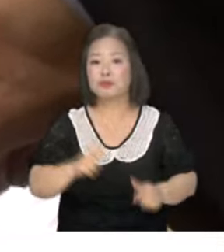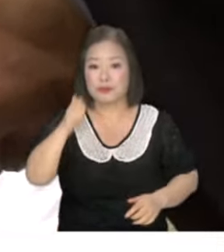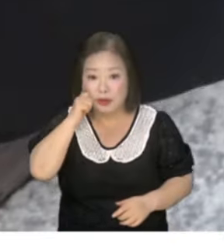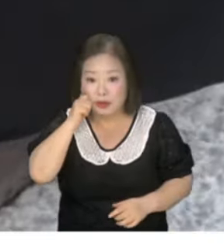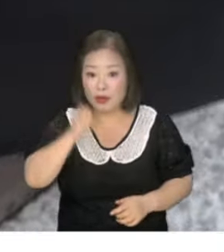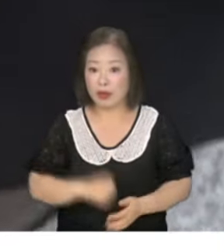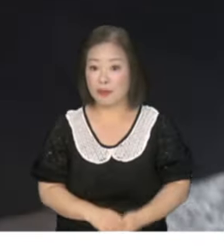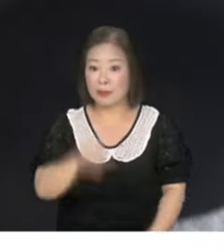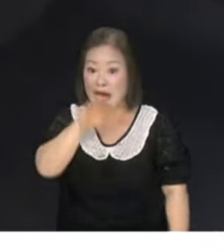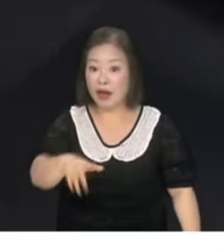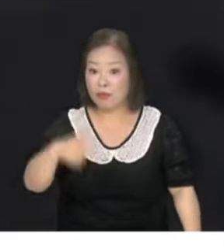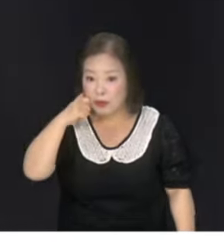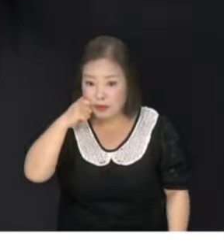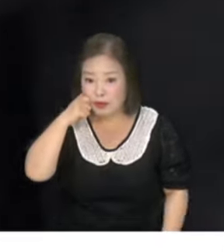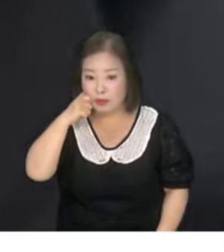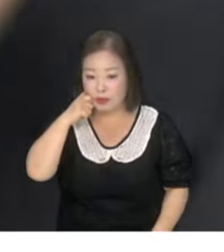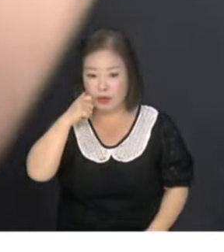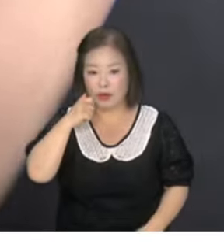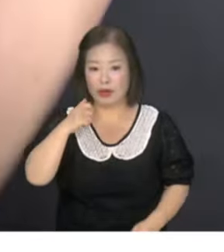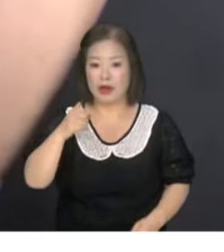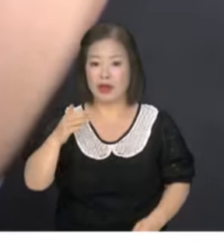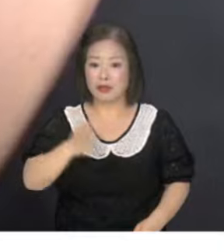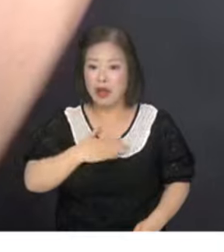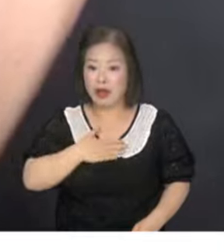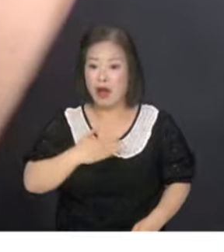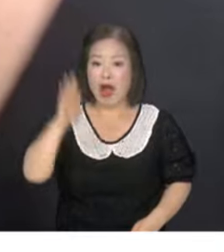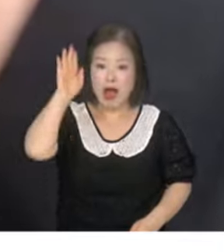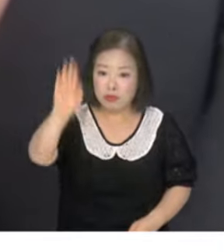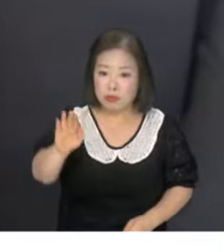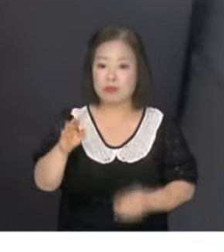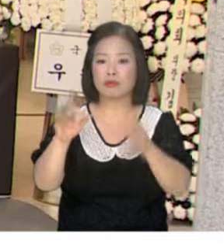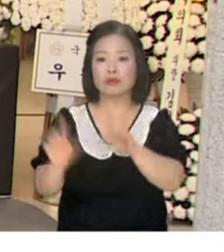한마디 뭐라고 나머지 어떻게 부모들 살아라고.